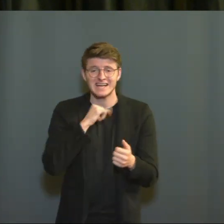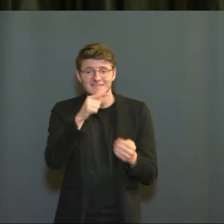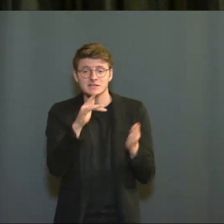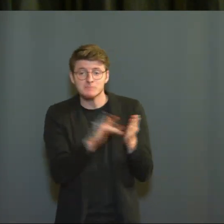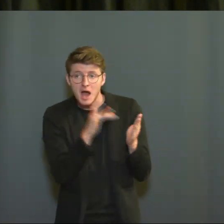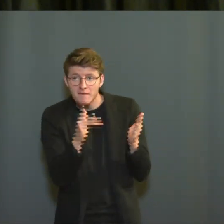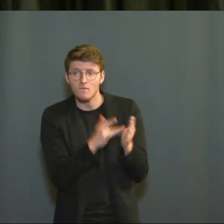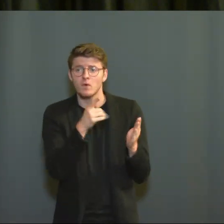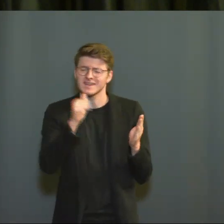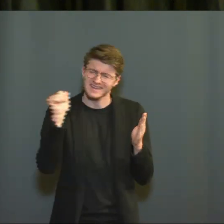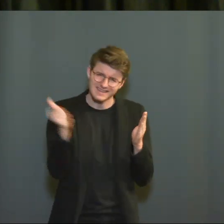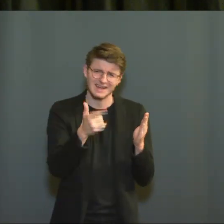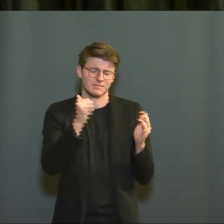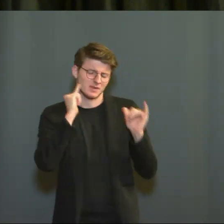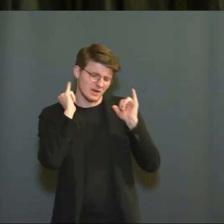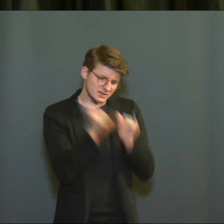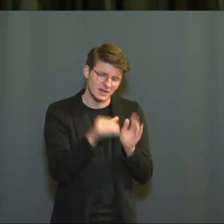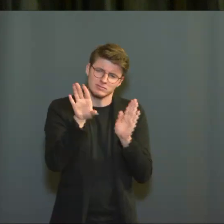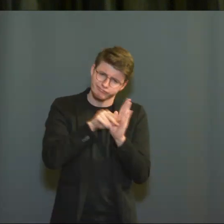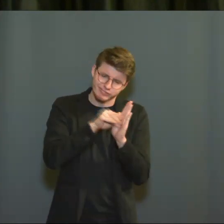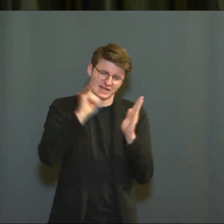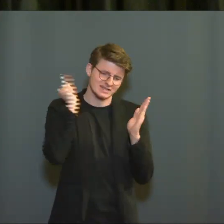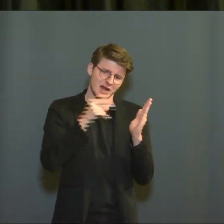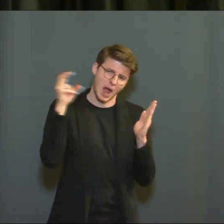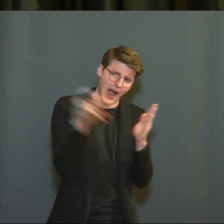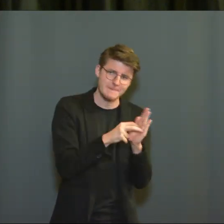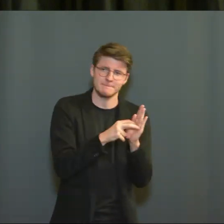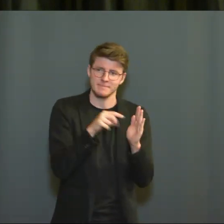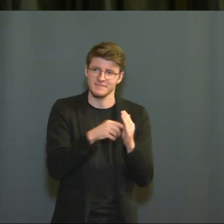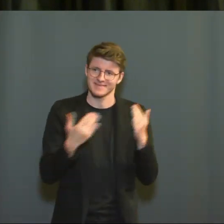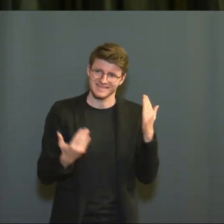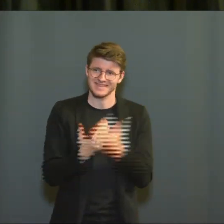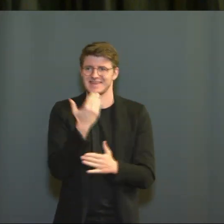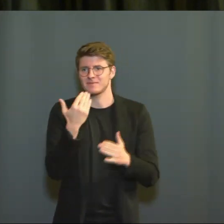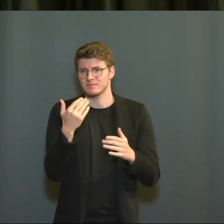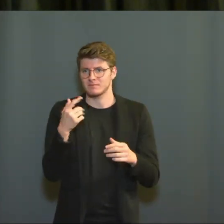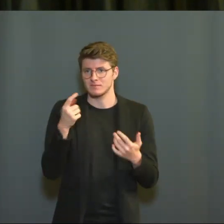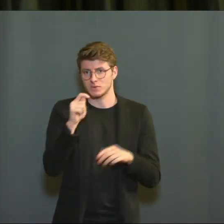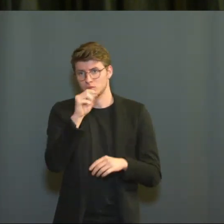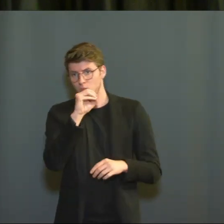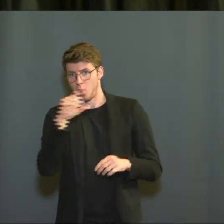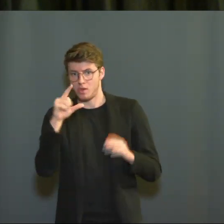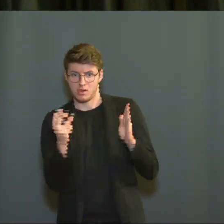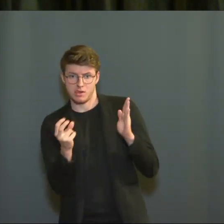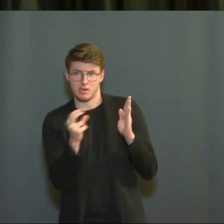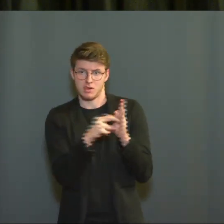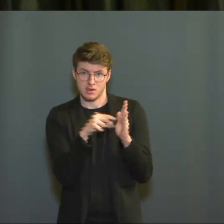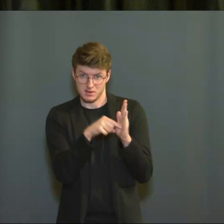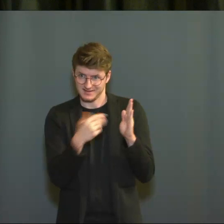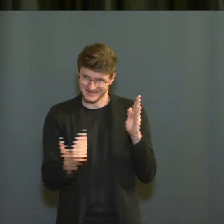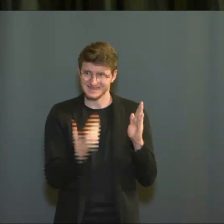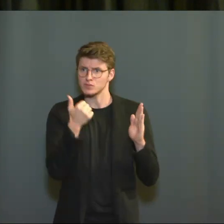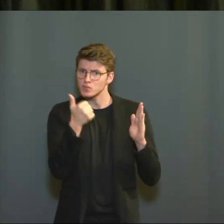installeren. Ook met deze nieuwe tool blijft het echter belangrijk om ons gedrag altijd